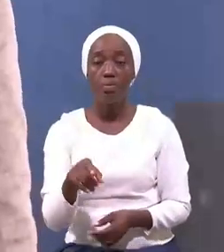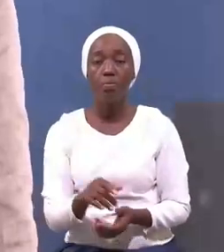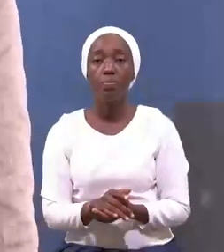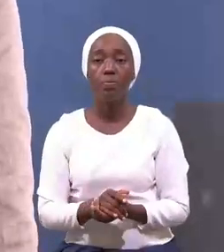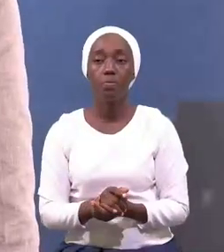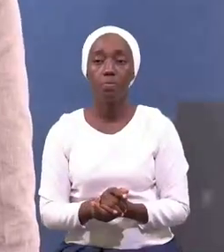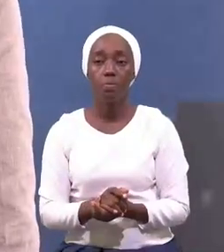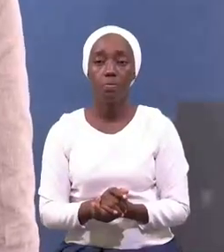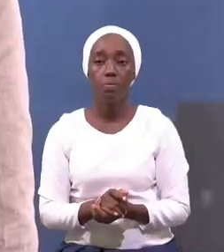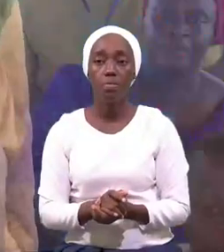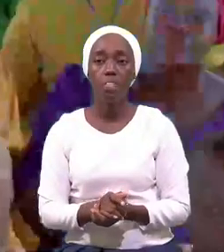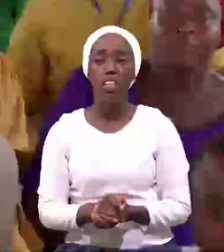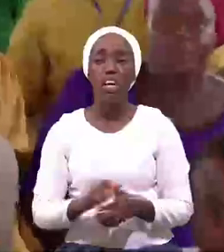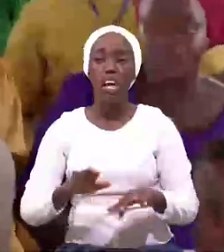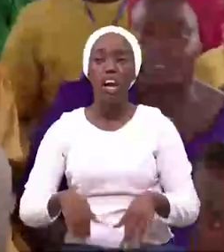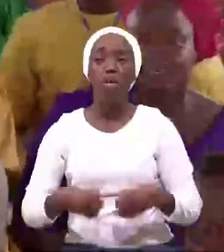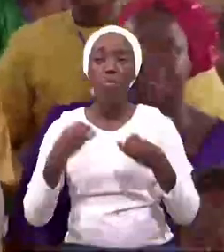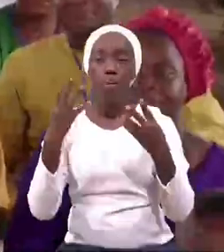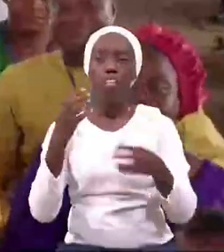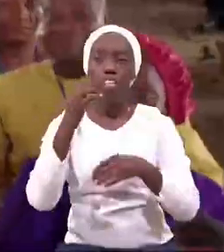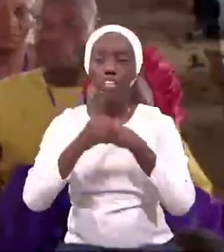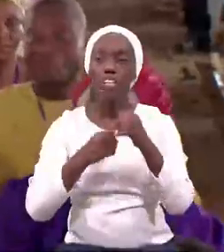fini. Combien d'années?